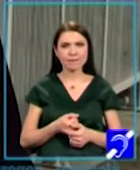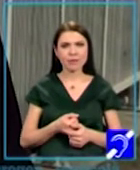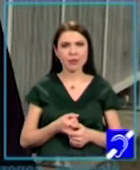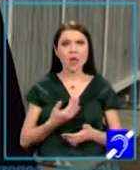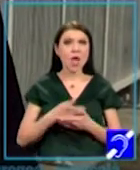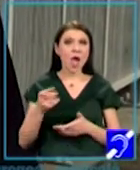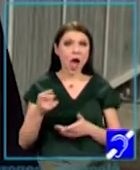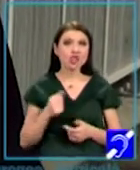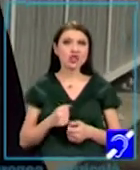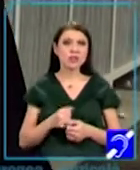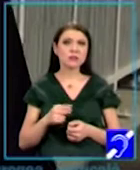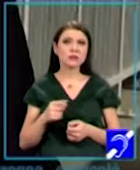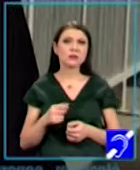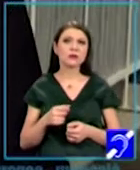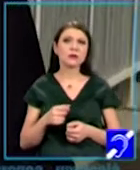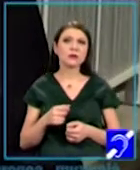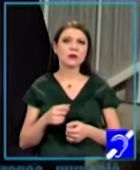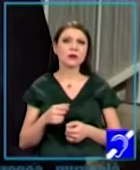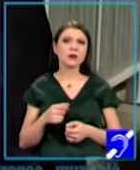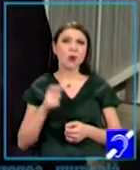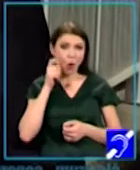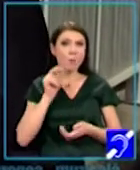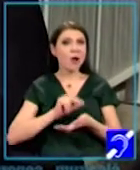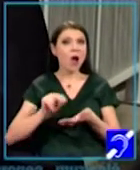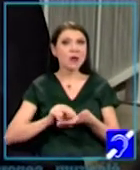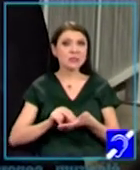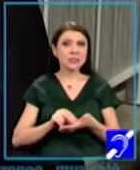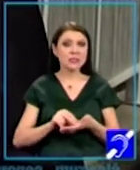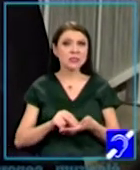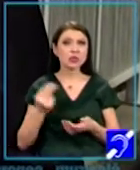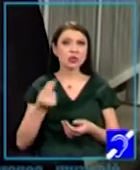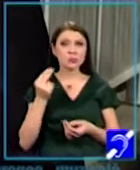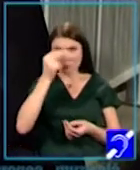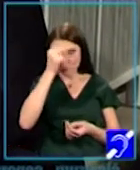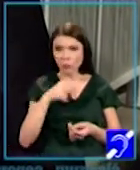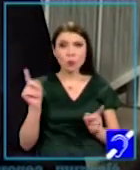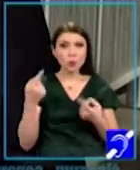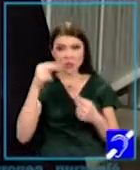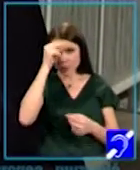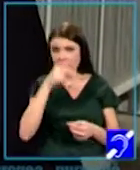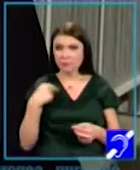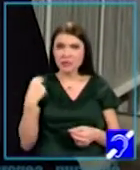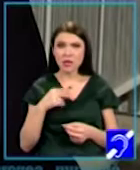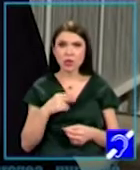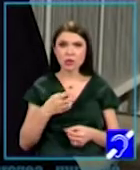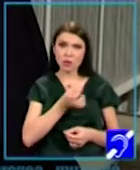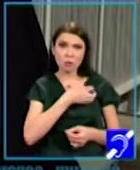Ioan de Chirescu a scris o liturghie și nu numai o liturghie, a scris muzică bisericească din